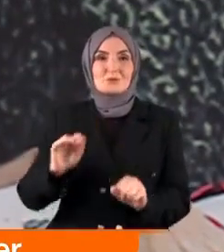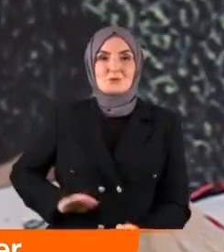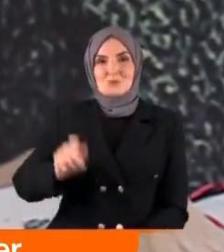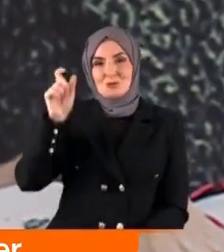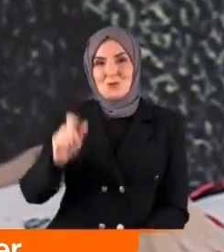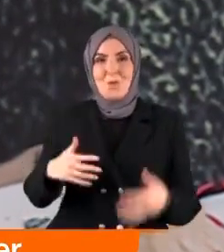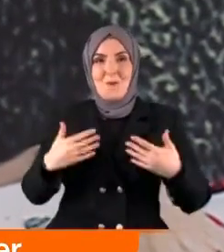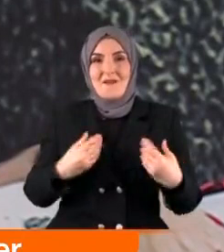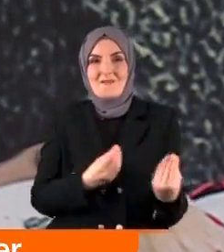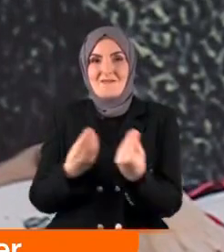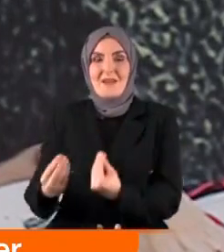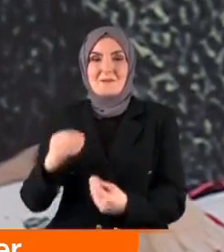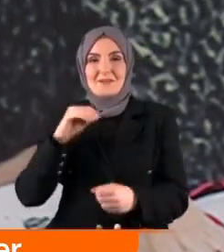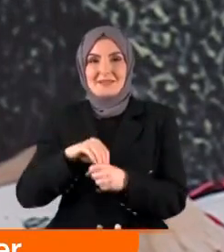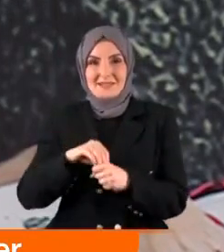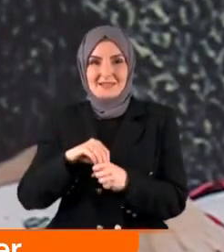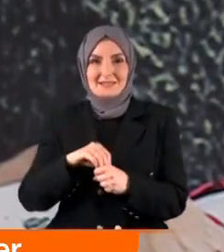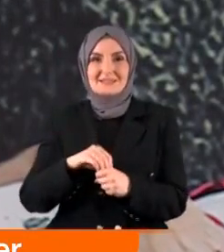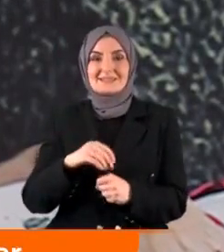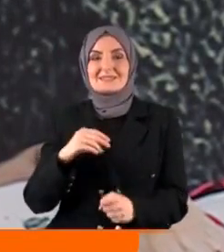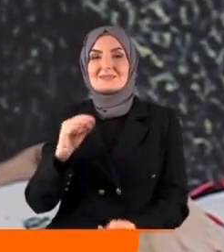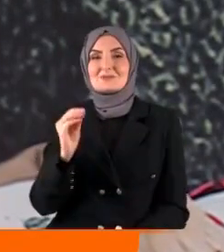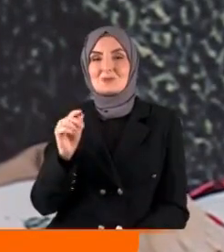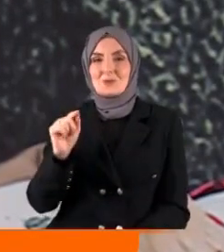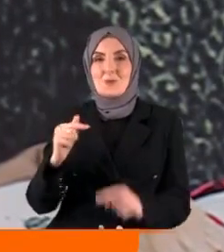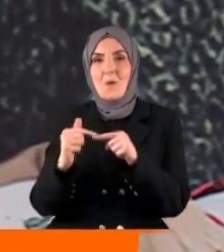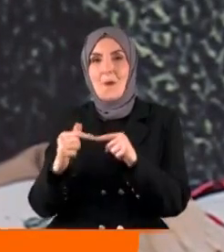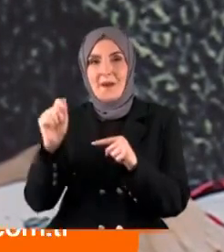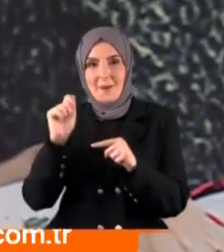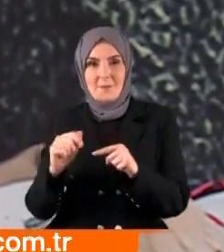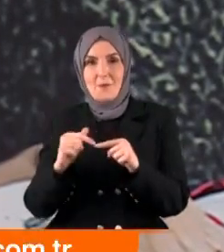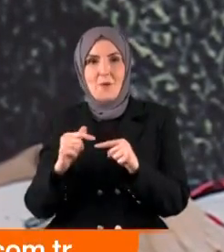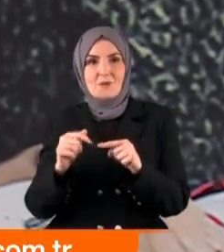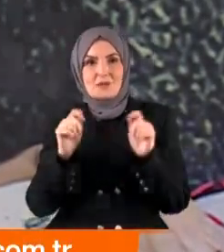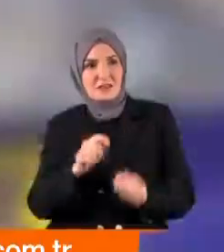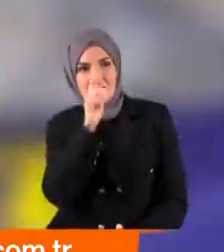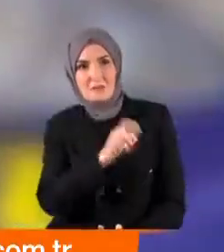sürdü. Tabii ojeyi süren erkek olunca kızımızın yüzünü güldürmek de kolay olmuyor.